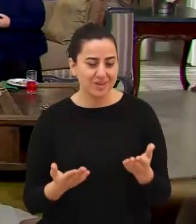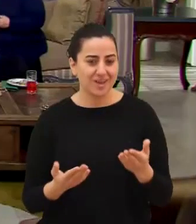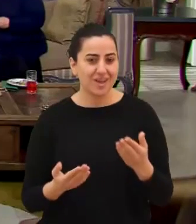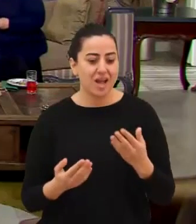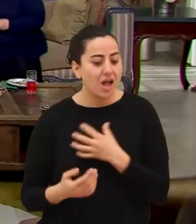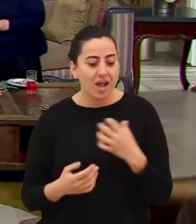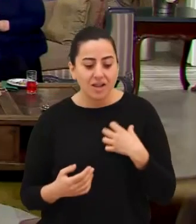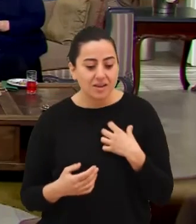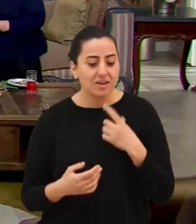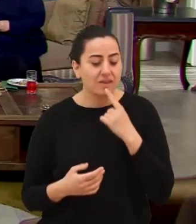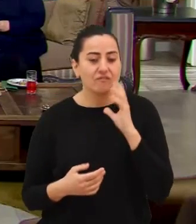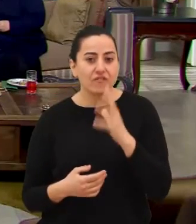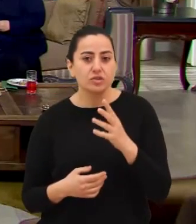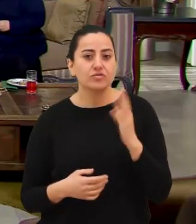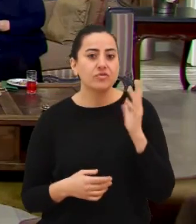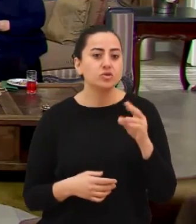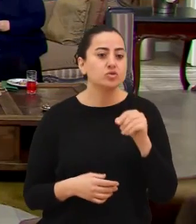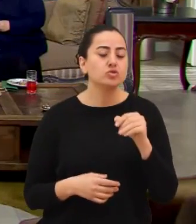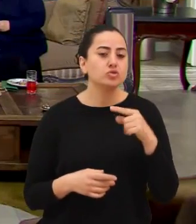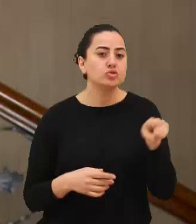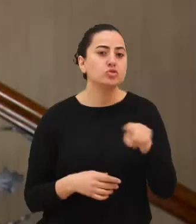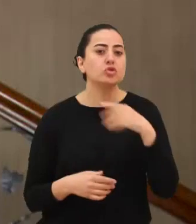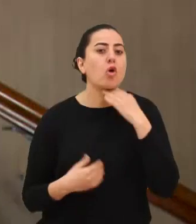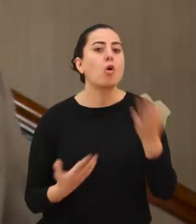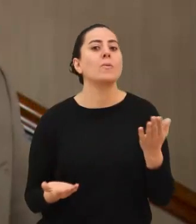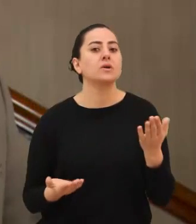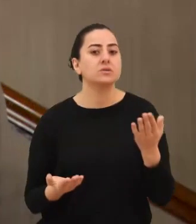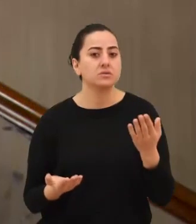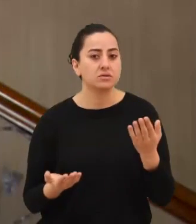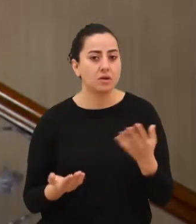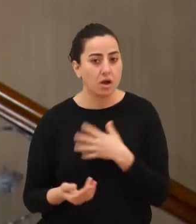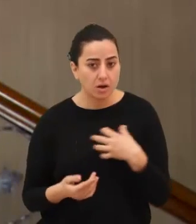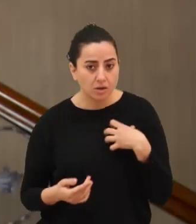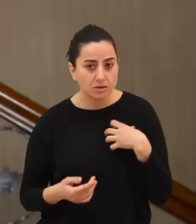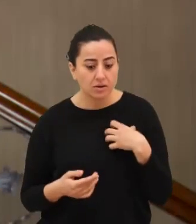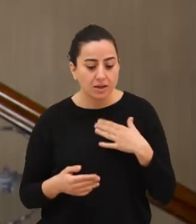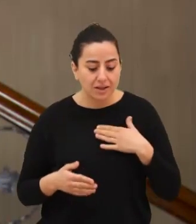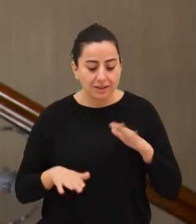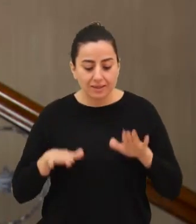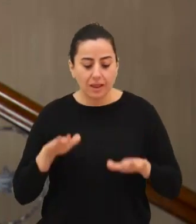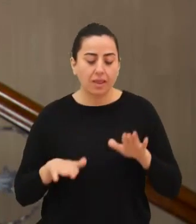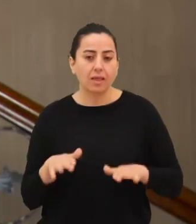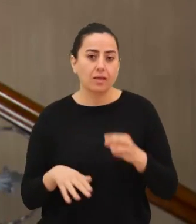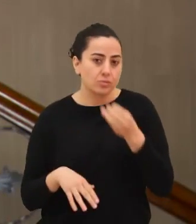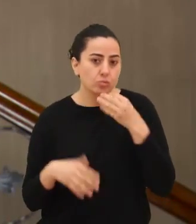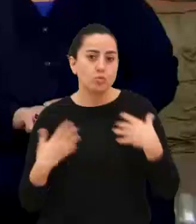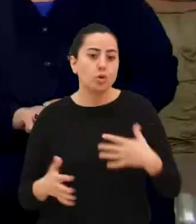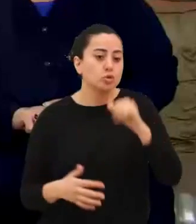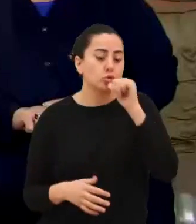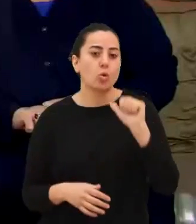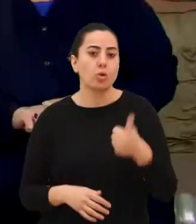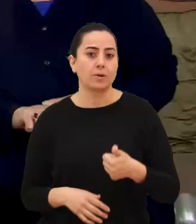Emziren anaya ne çok tatlı ne de çok turşu yedirmek olur. Yani ki ana ancak dengeli gıdalanmalı, bir de bol bol su